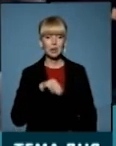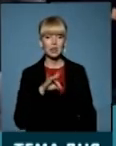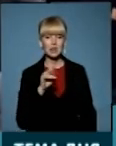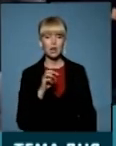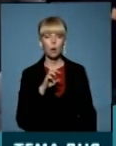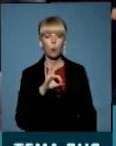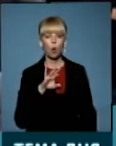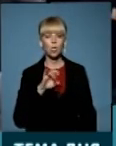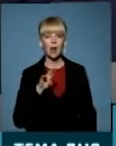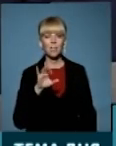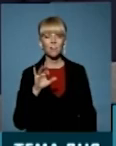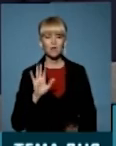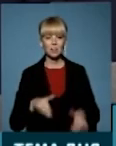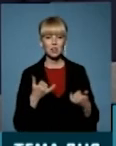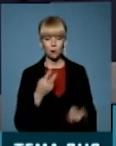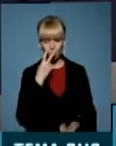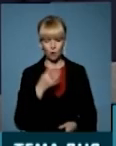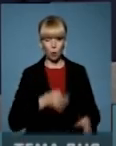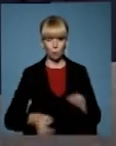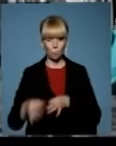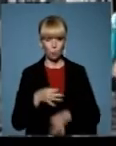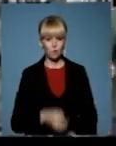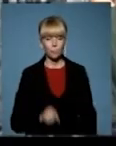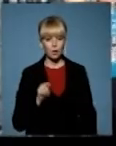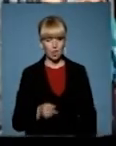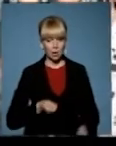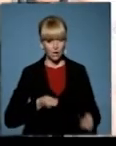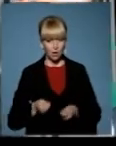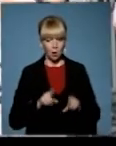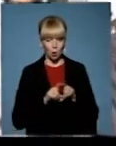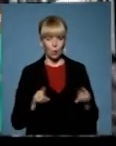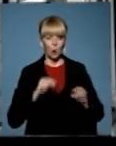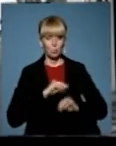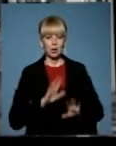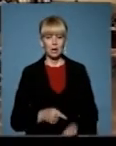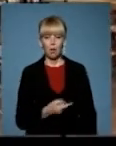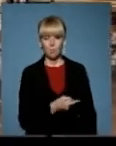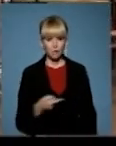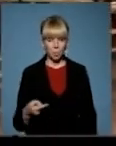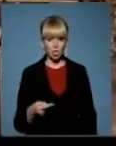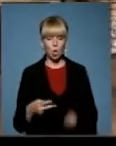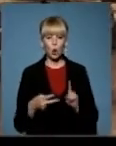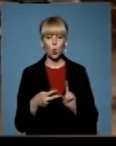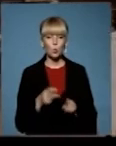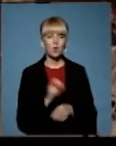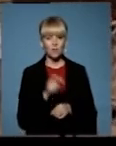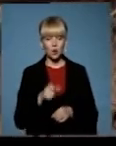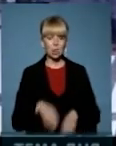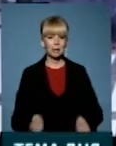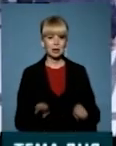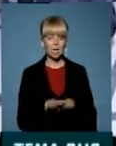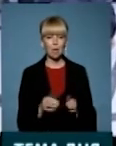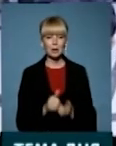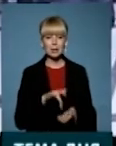«Боянівка». Давайте зараз подивимося і обговоримо. У цьому торговому комплексі працює лише перший поверх, другий для відвідувачів зачинений.